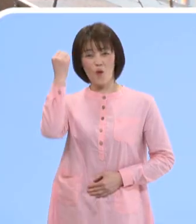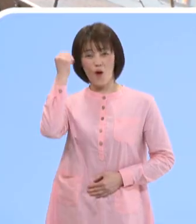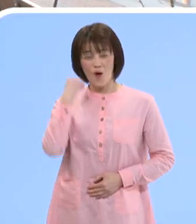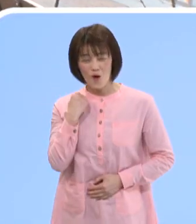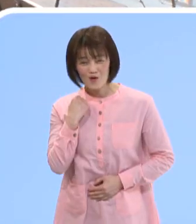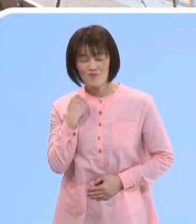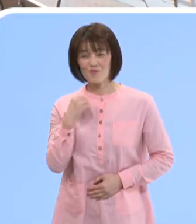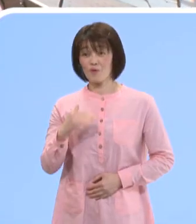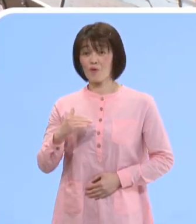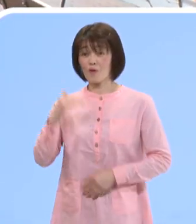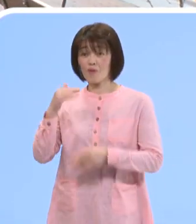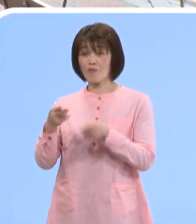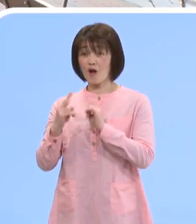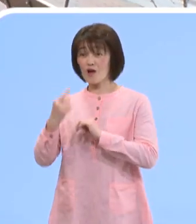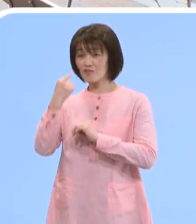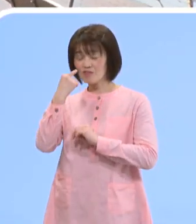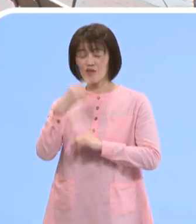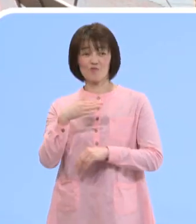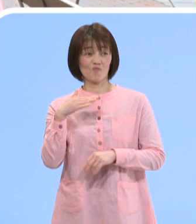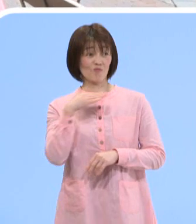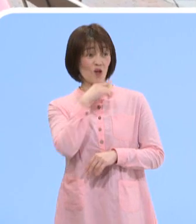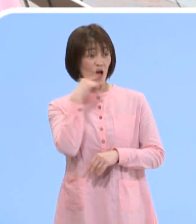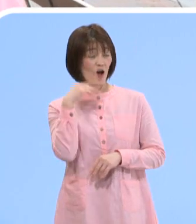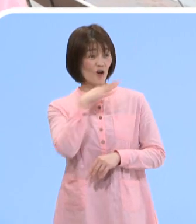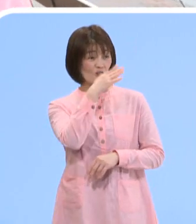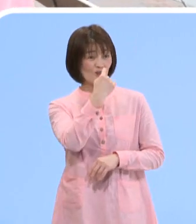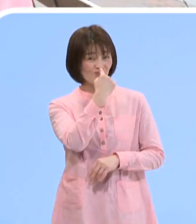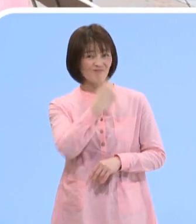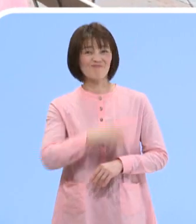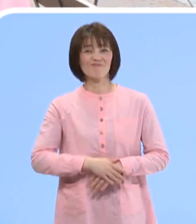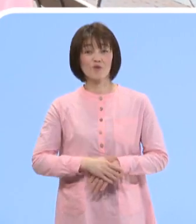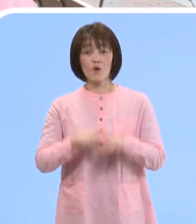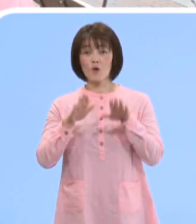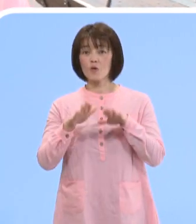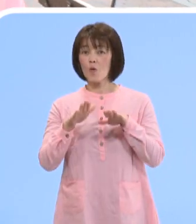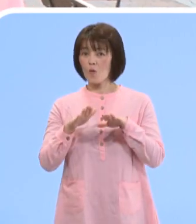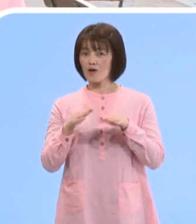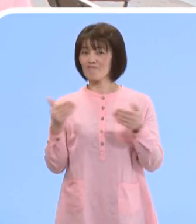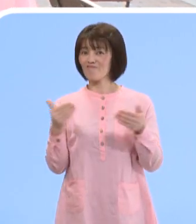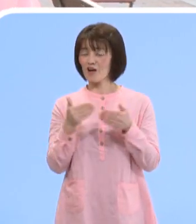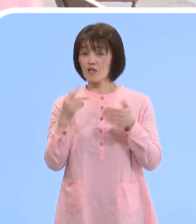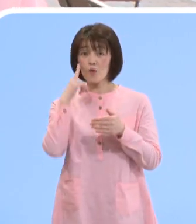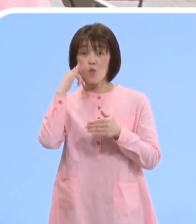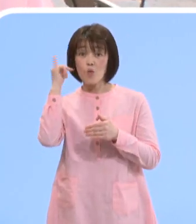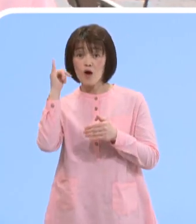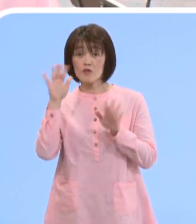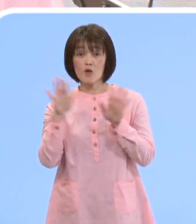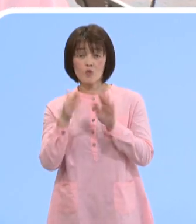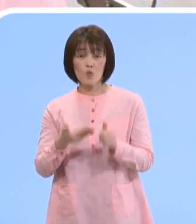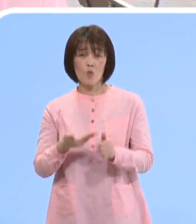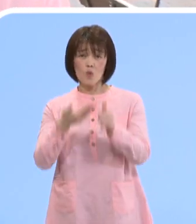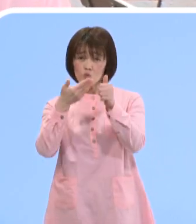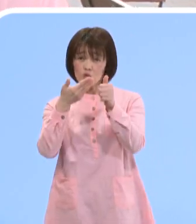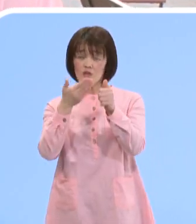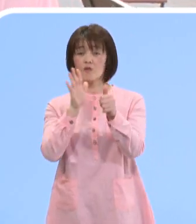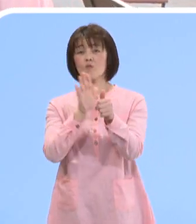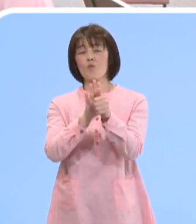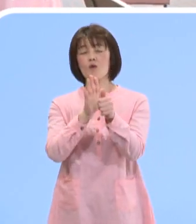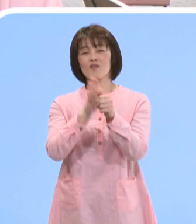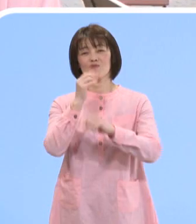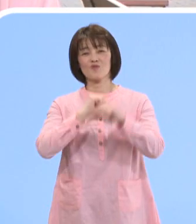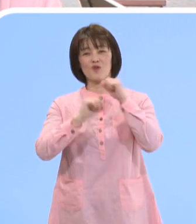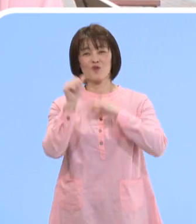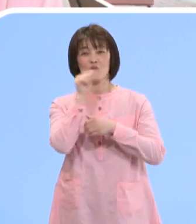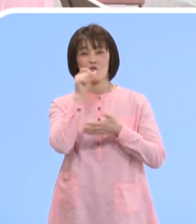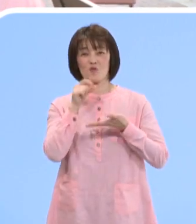はようございます。アルミカンの高橋です。 赤坂です。 今日はですね、働くお母さんの子育てを応援する取り組みを